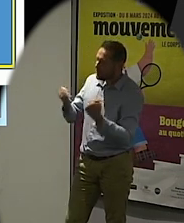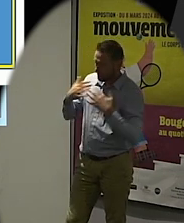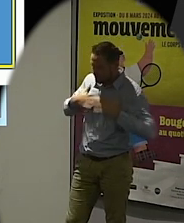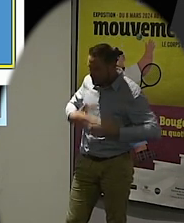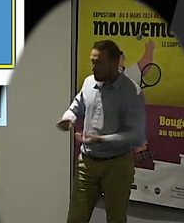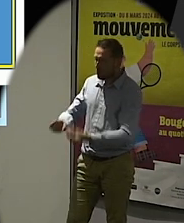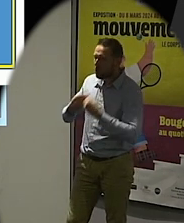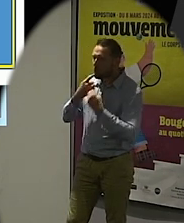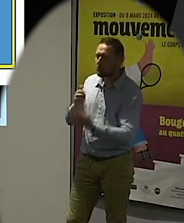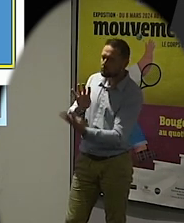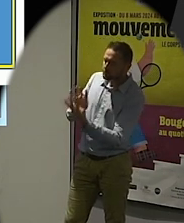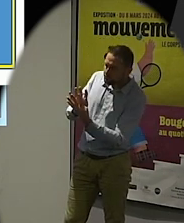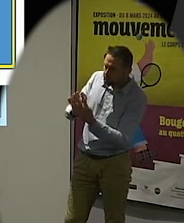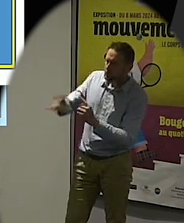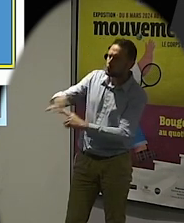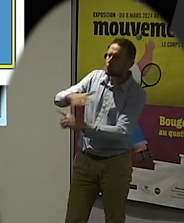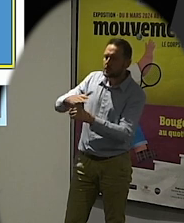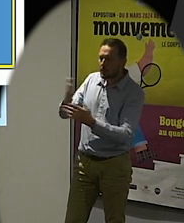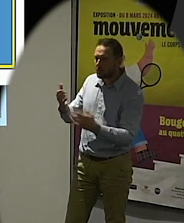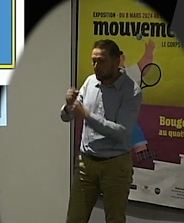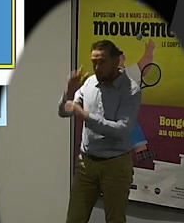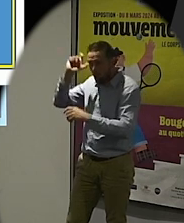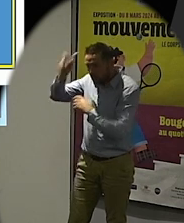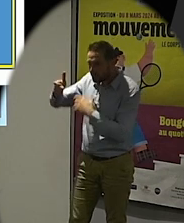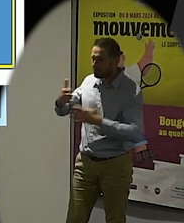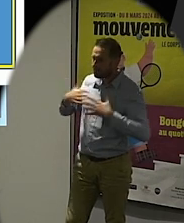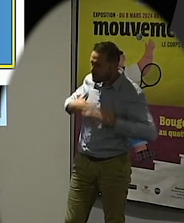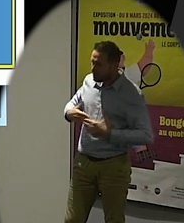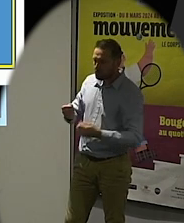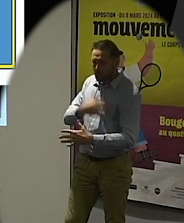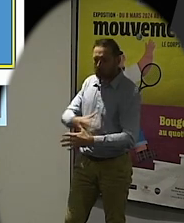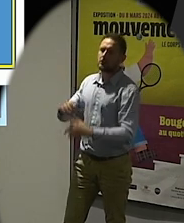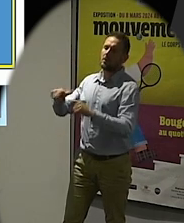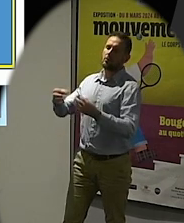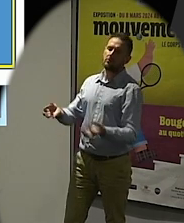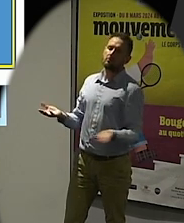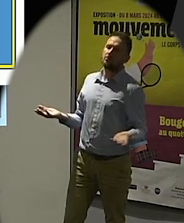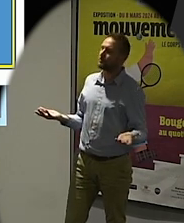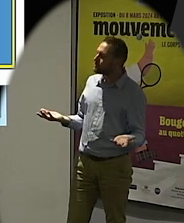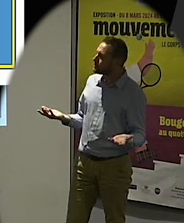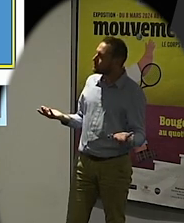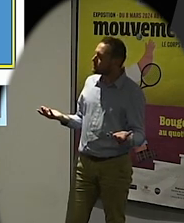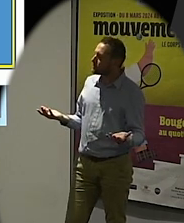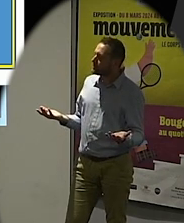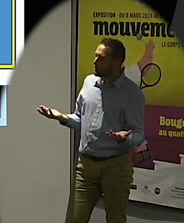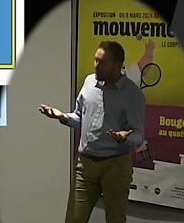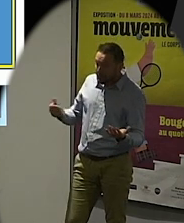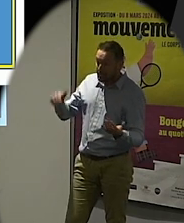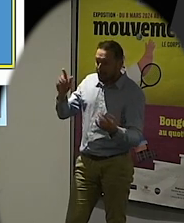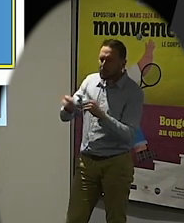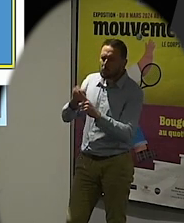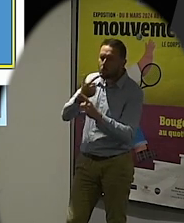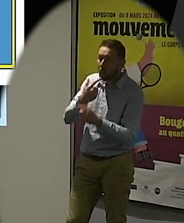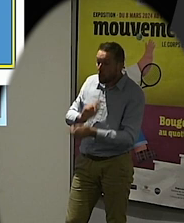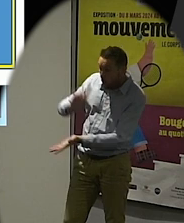lien social, l'activité cognitive et les activités physiques. Mais en fait, force est de constater que c'est souvent plus le milieu dans lequel